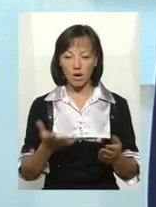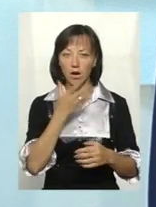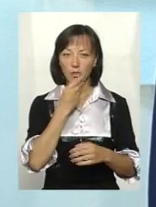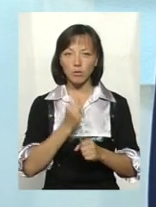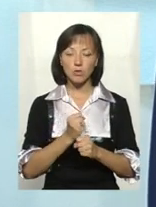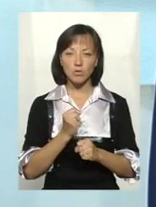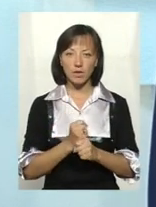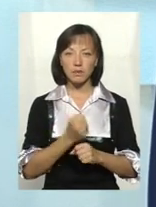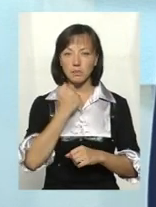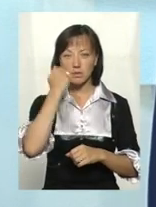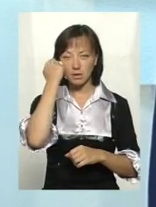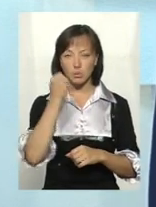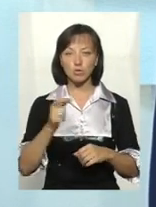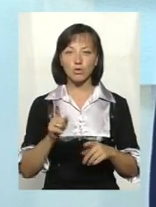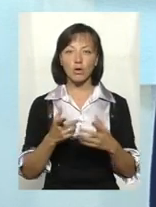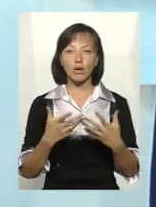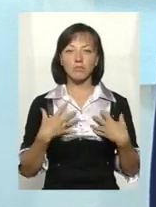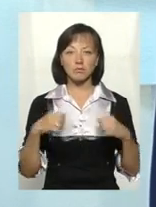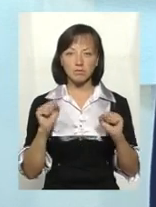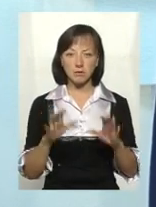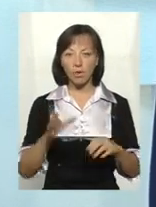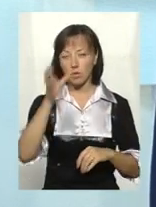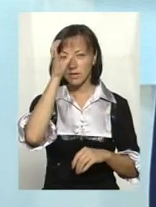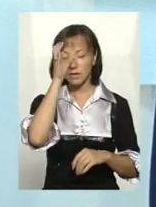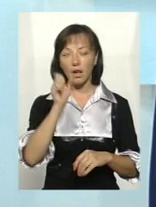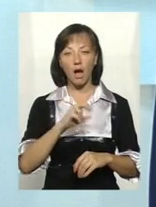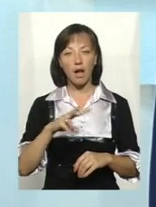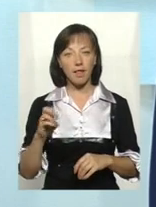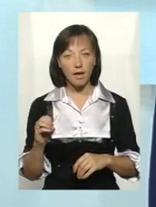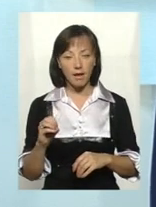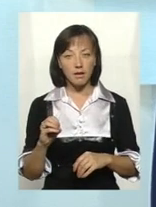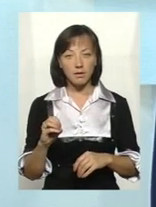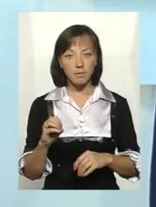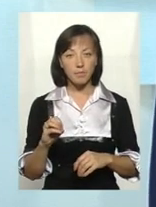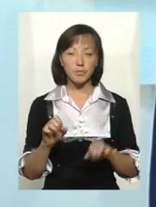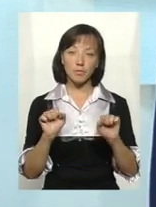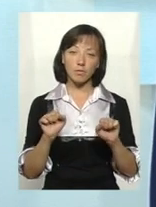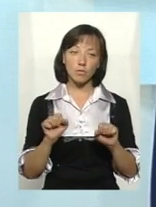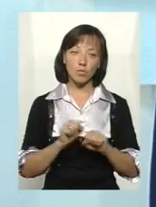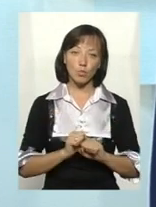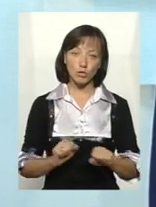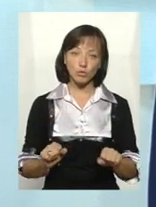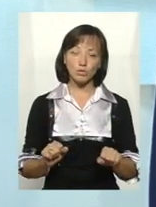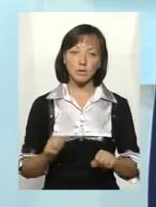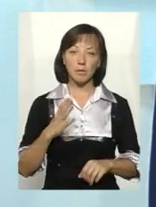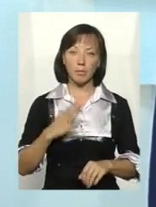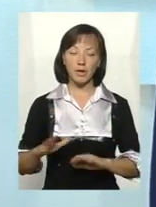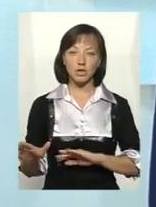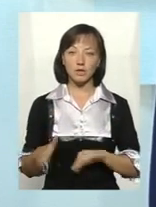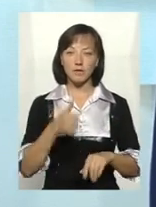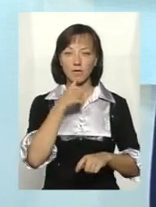гарно працювали, спасибі, що доклали цеглинку до освіти, але що можливості в цей час пережити